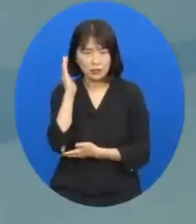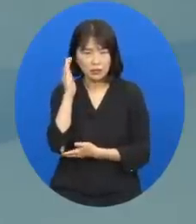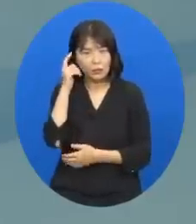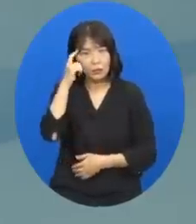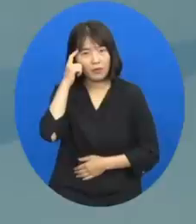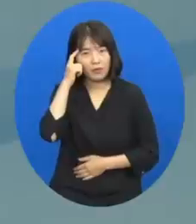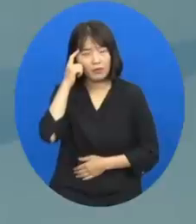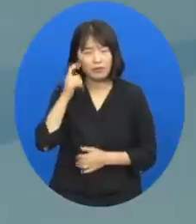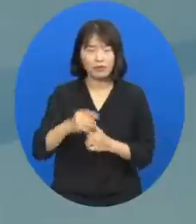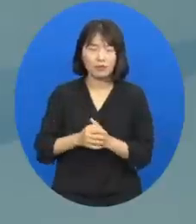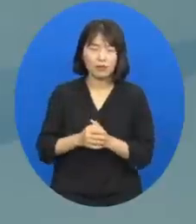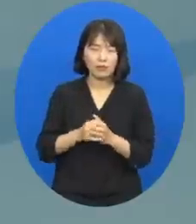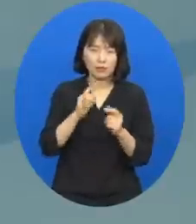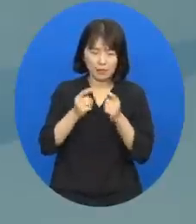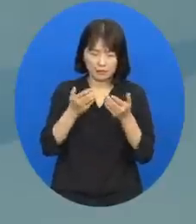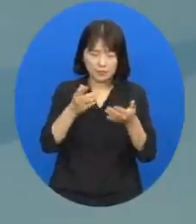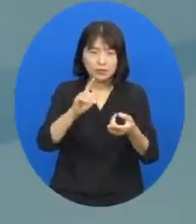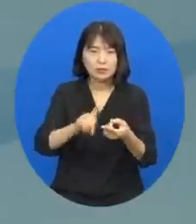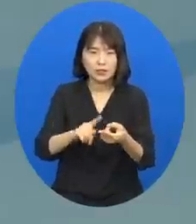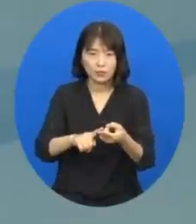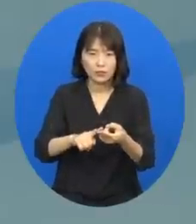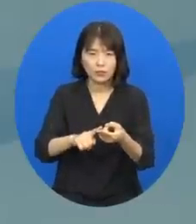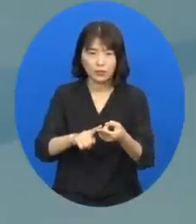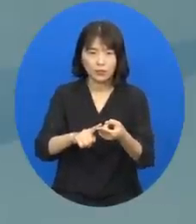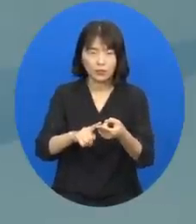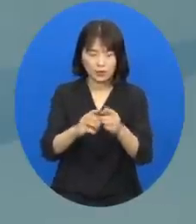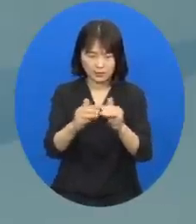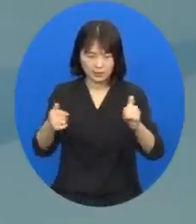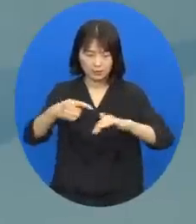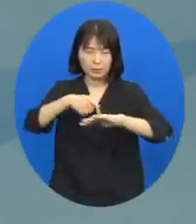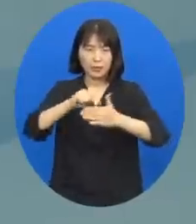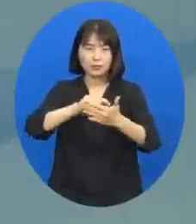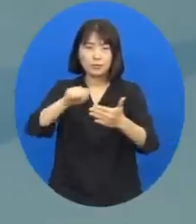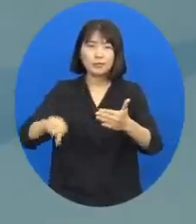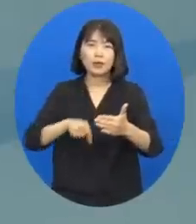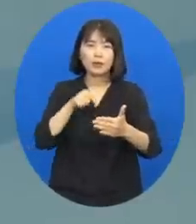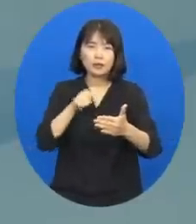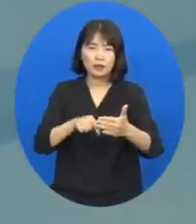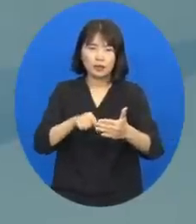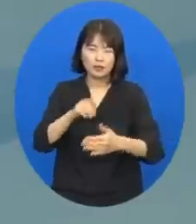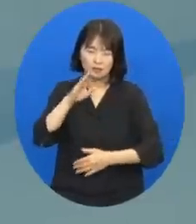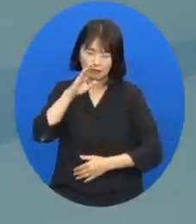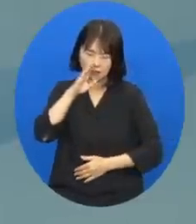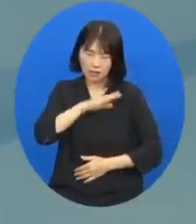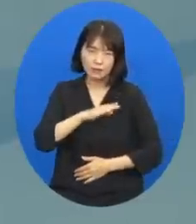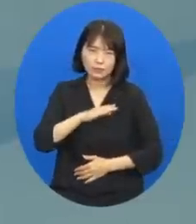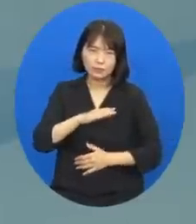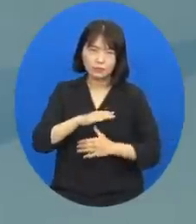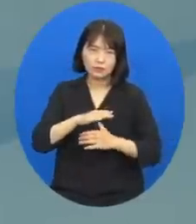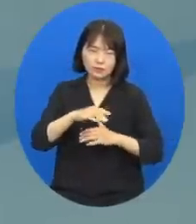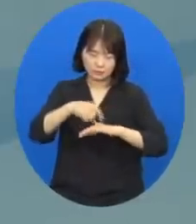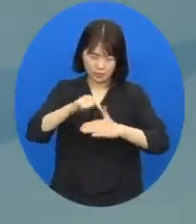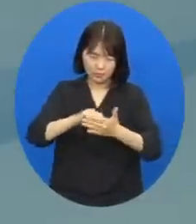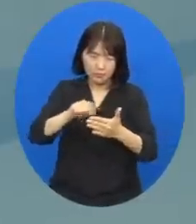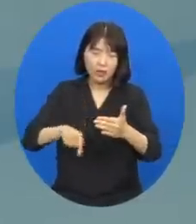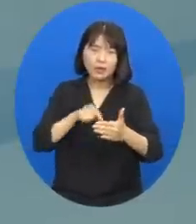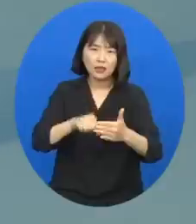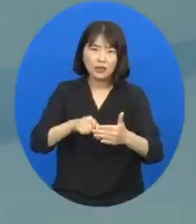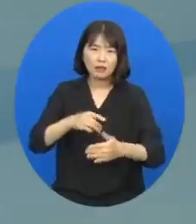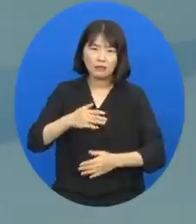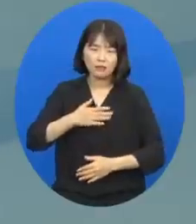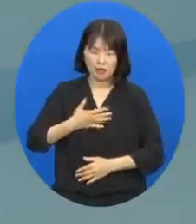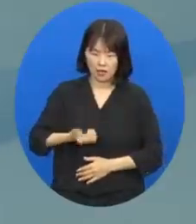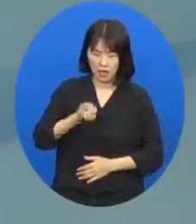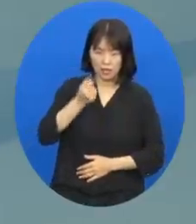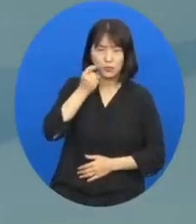말씀드린대로 사람의 이 심리 안에는 요 떤 악한 본성 안에는 내가 좋지 못하면 내가 갖지